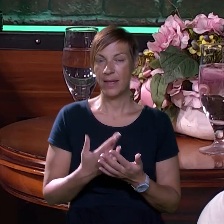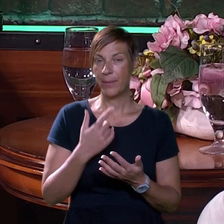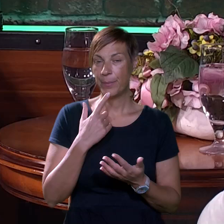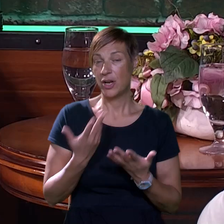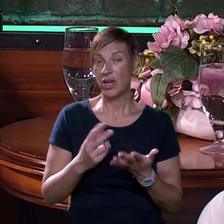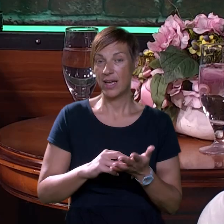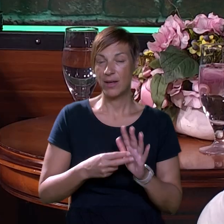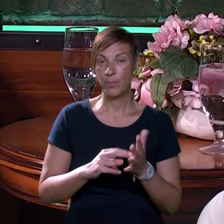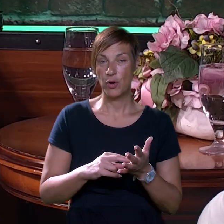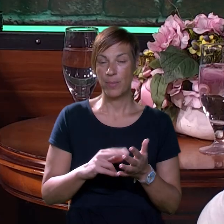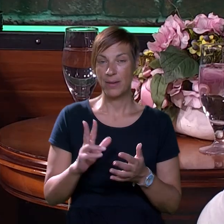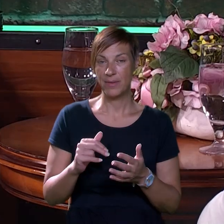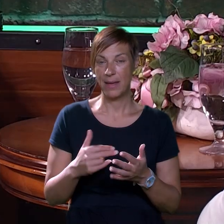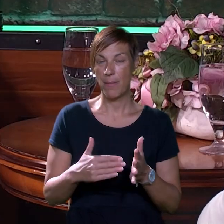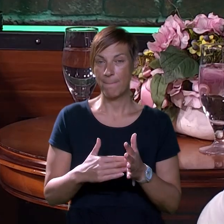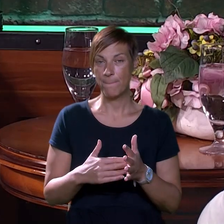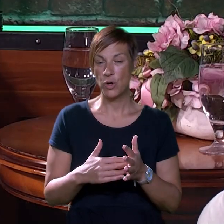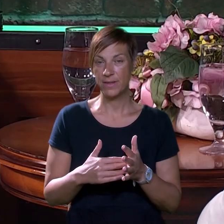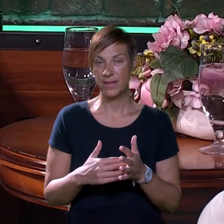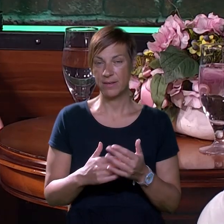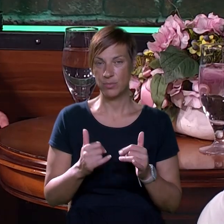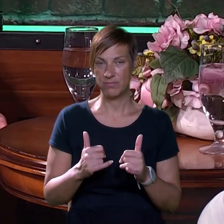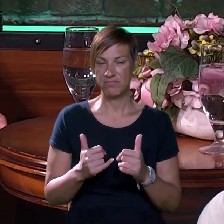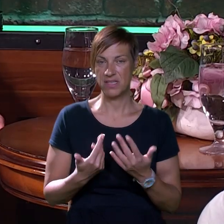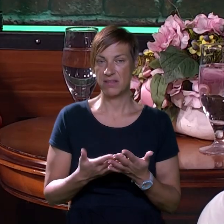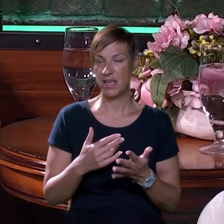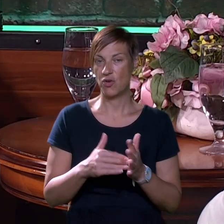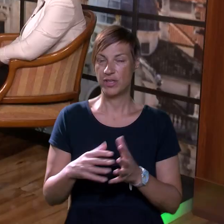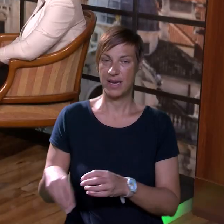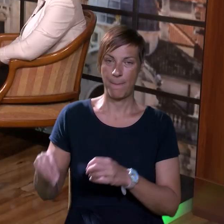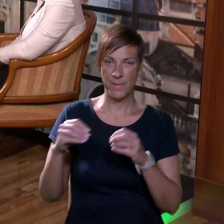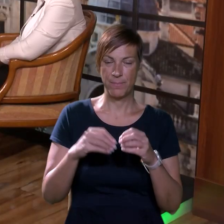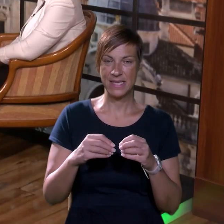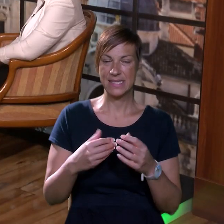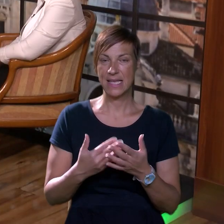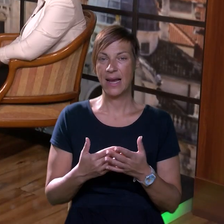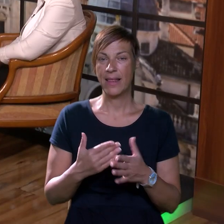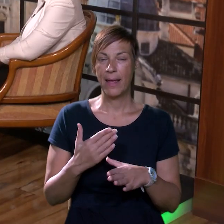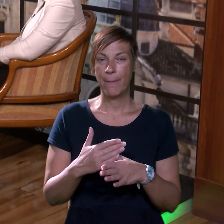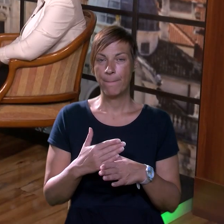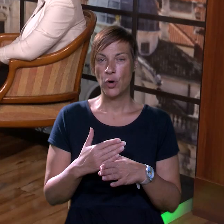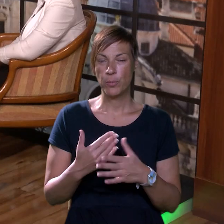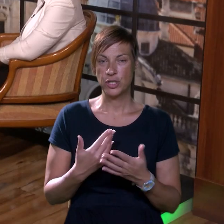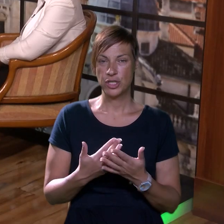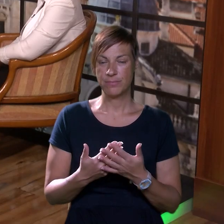bilo kakav problem da imam potrebu. Sad nekoga treba preseliti, pomoć.